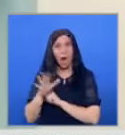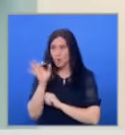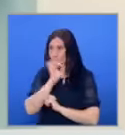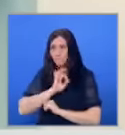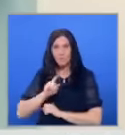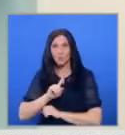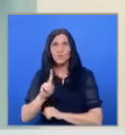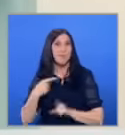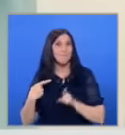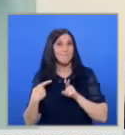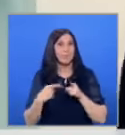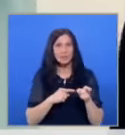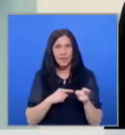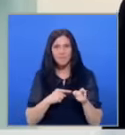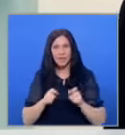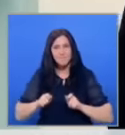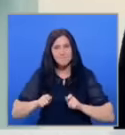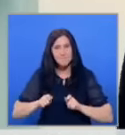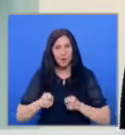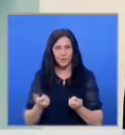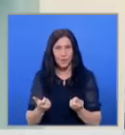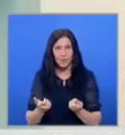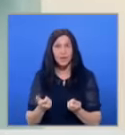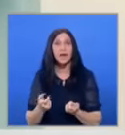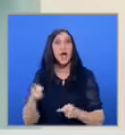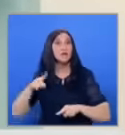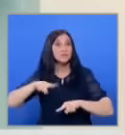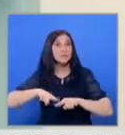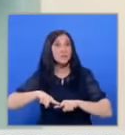никой не преследва, малтретира,